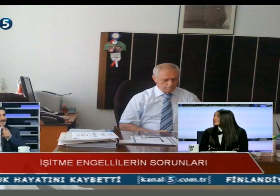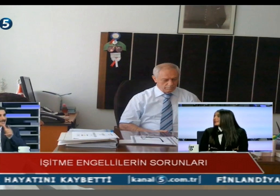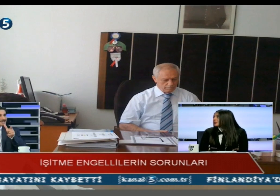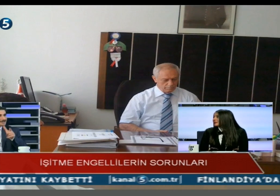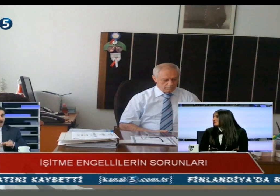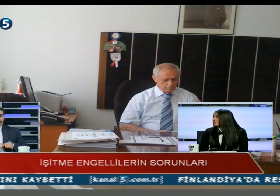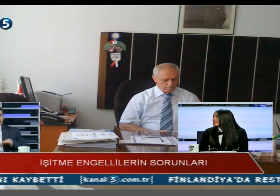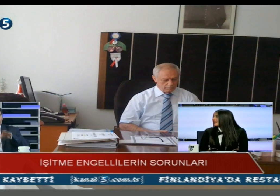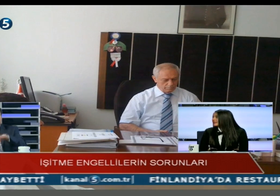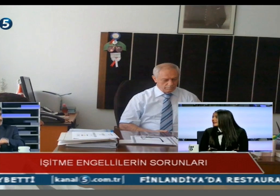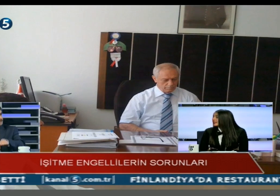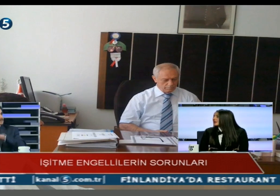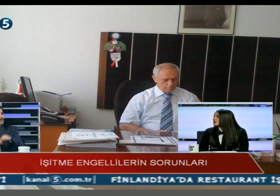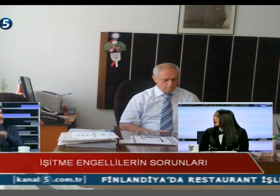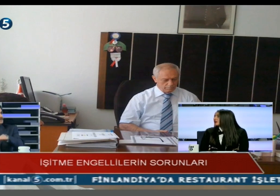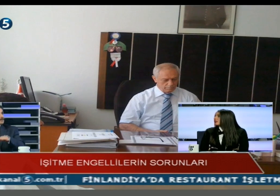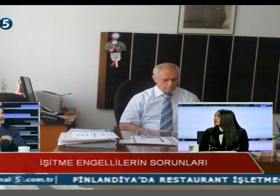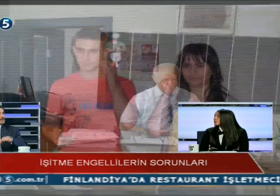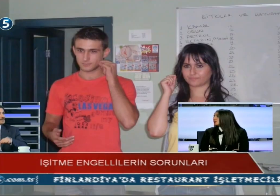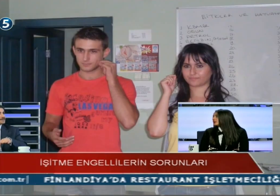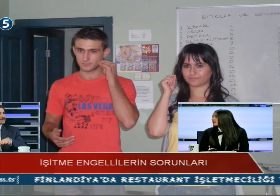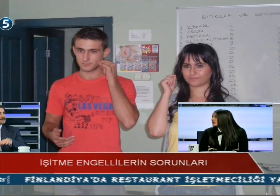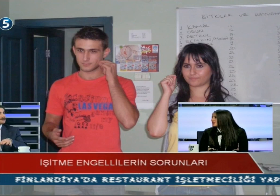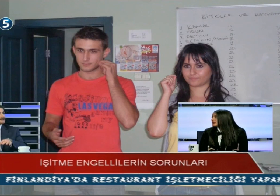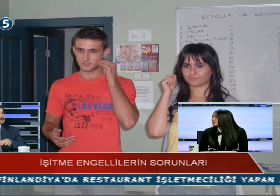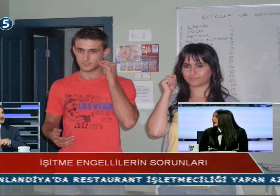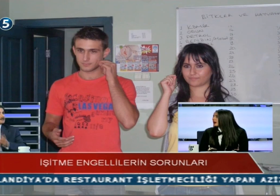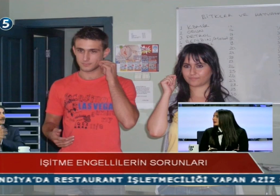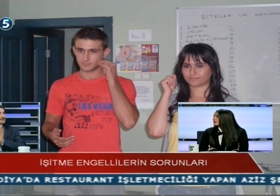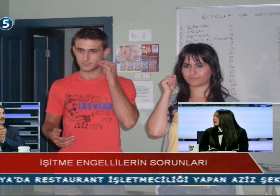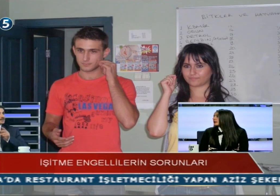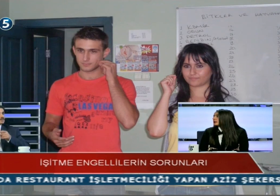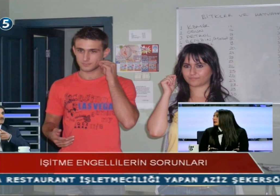ilk yeni bir adımımızı attık. İnşallah daha da büyük adımlar atacağız.